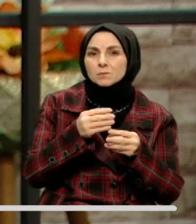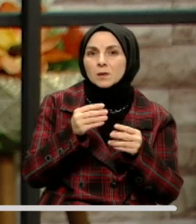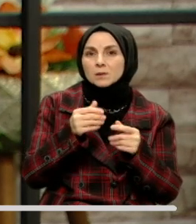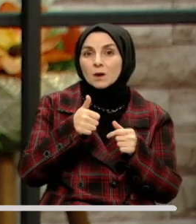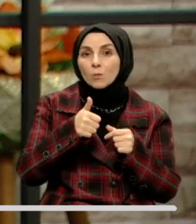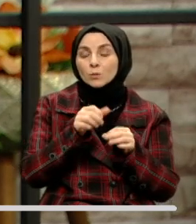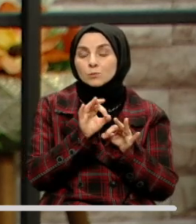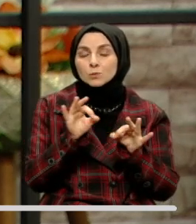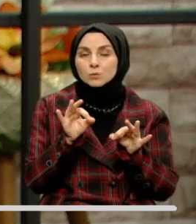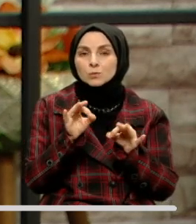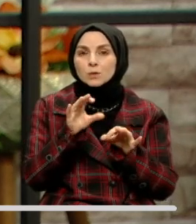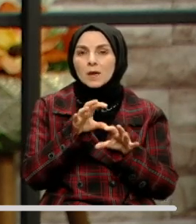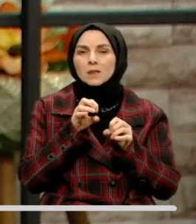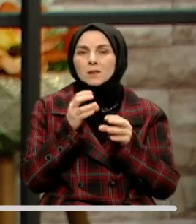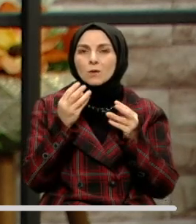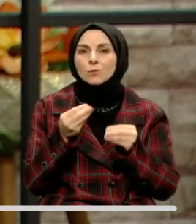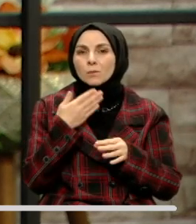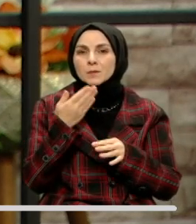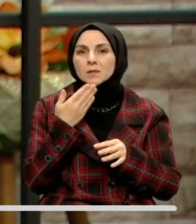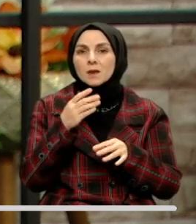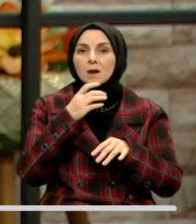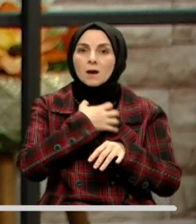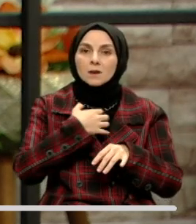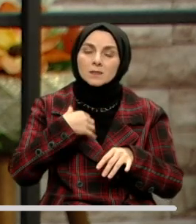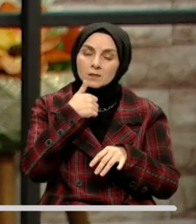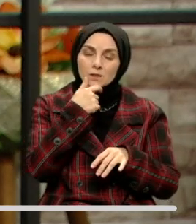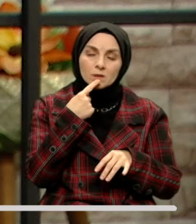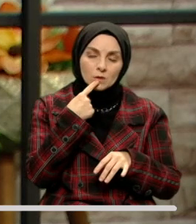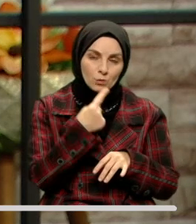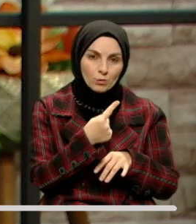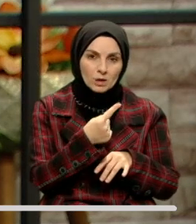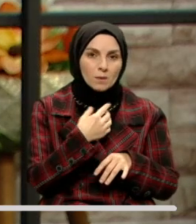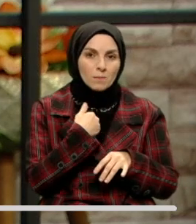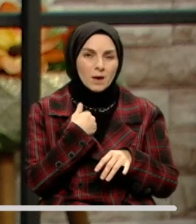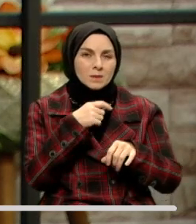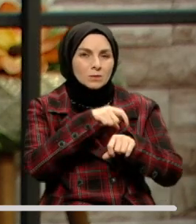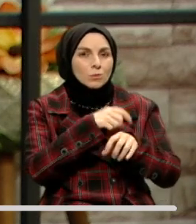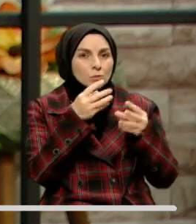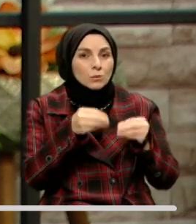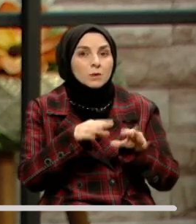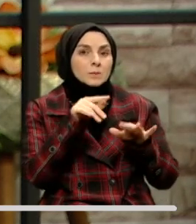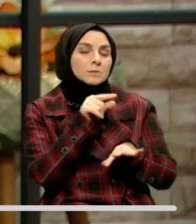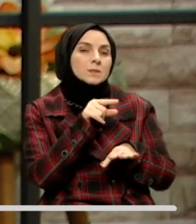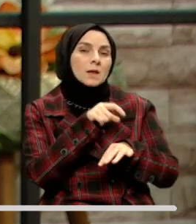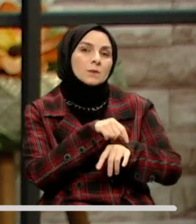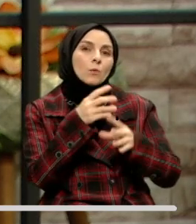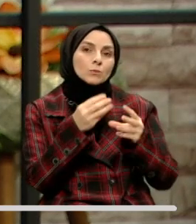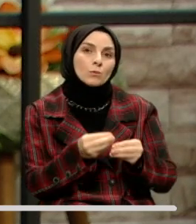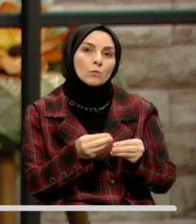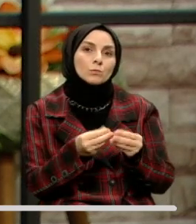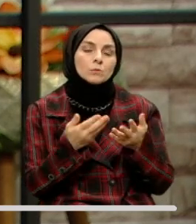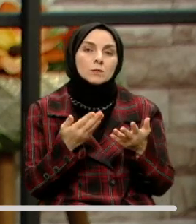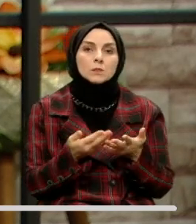Mesela anne diyor ki ben doktor olamadım sen doktor olacaksın. Ve buradaki zorlamalar yok sen MFS